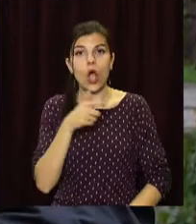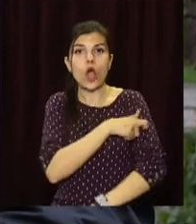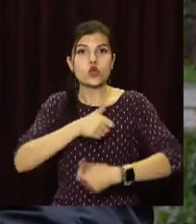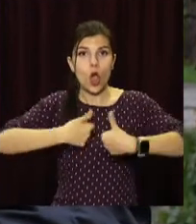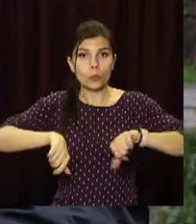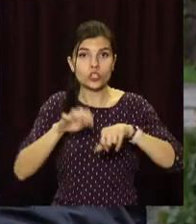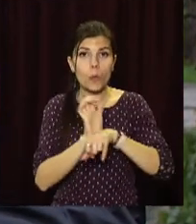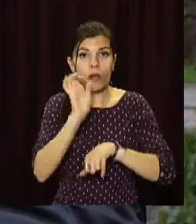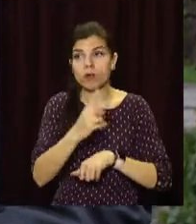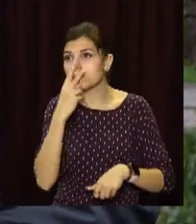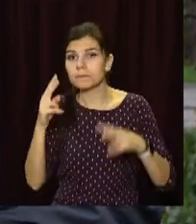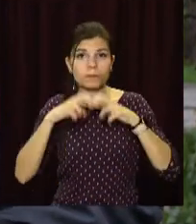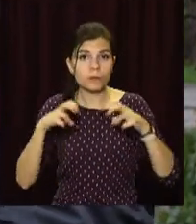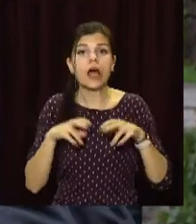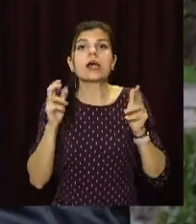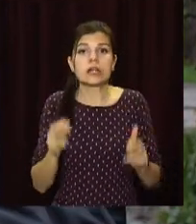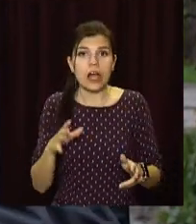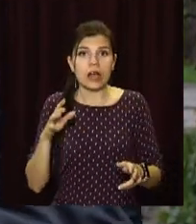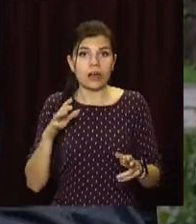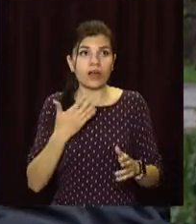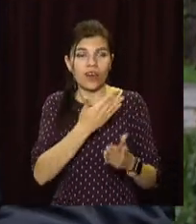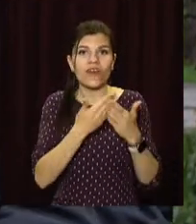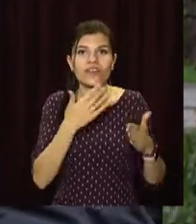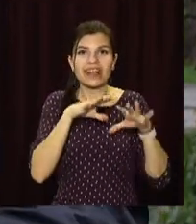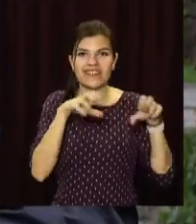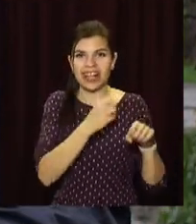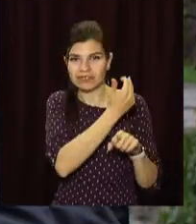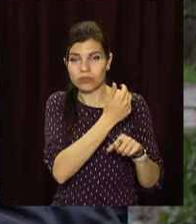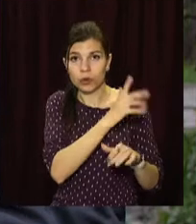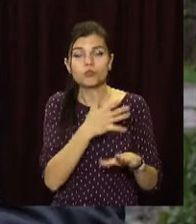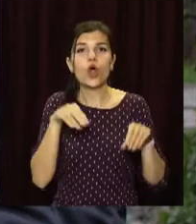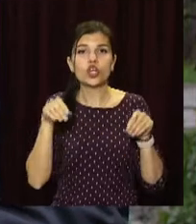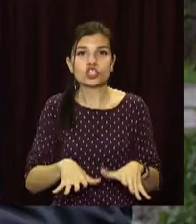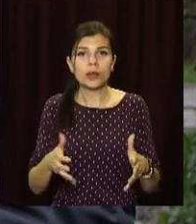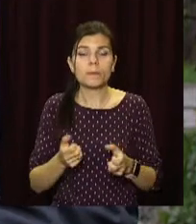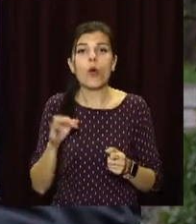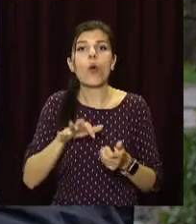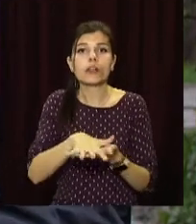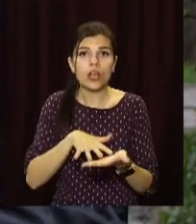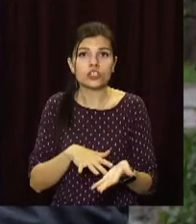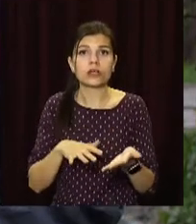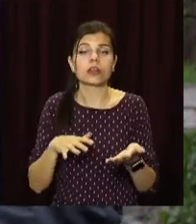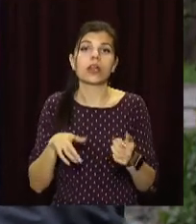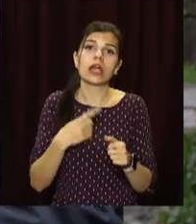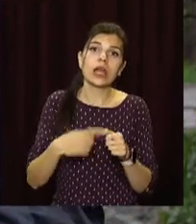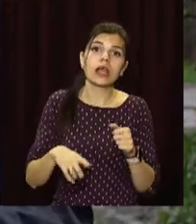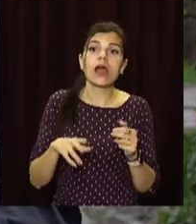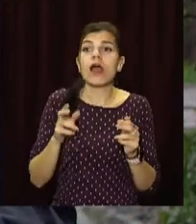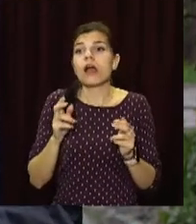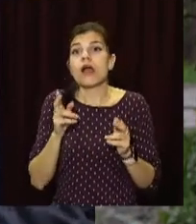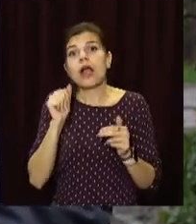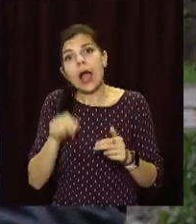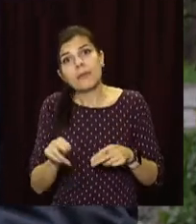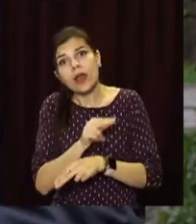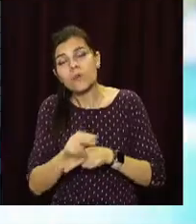комиссия с представителями местной власти, и будет принято решение о дальнейшем или текущем, или